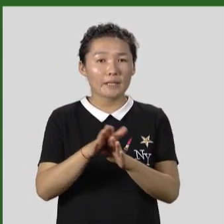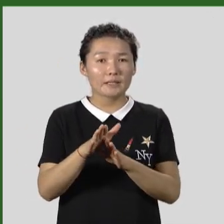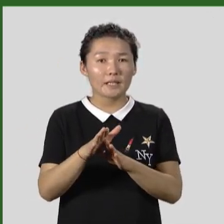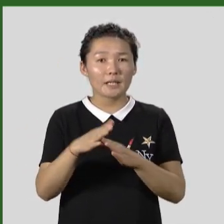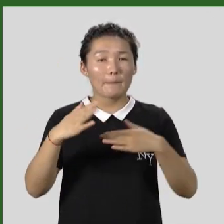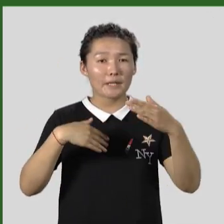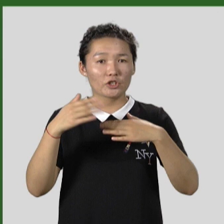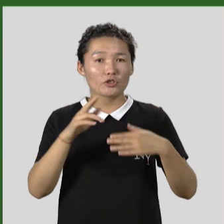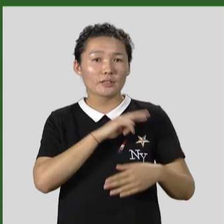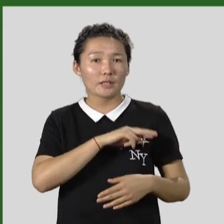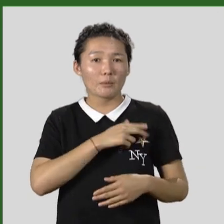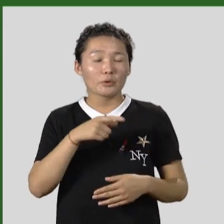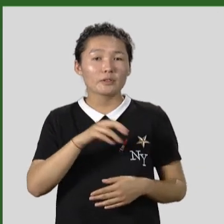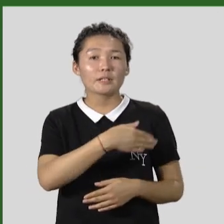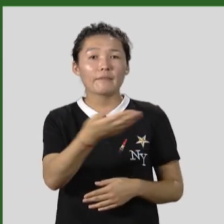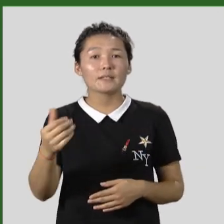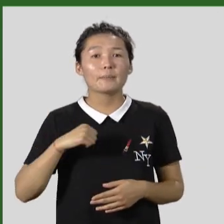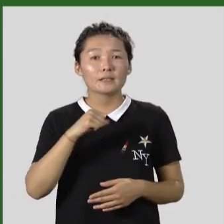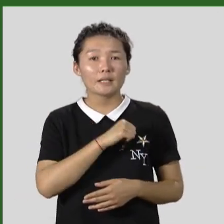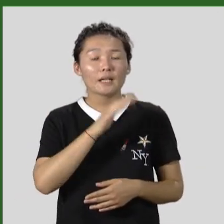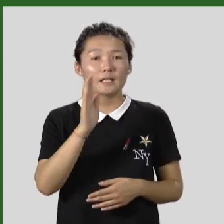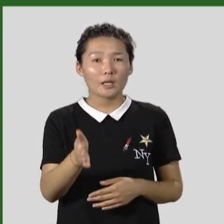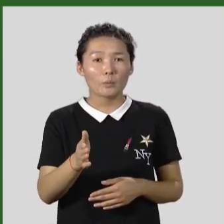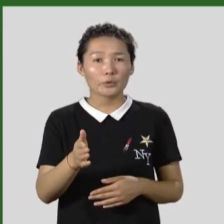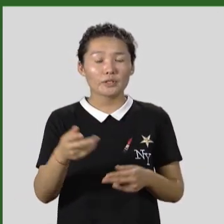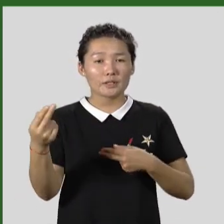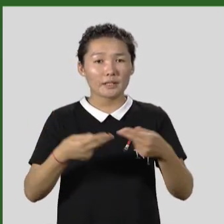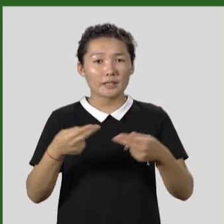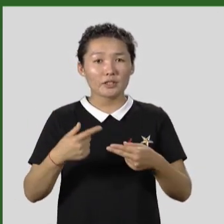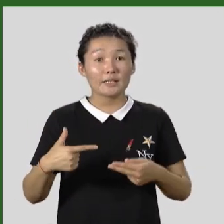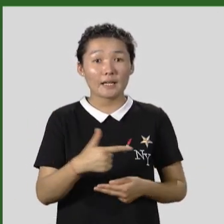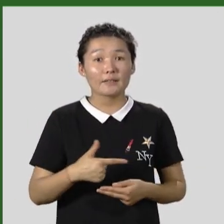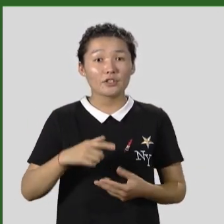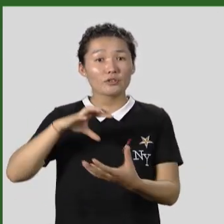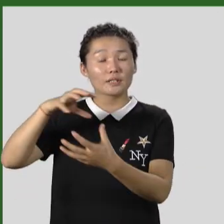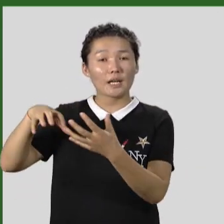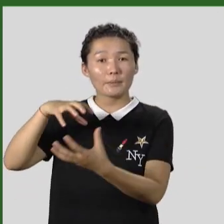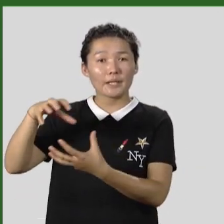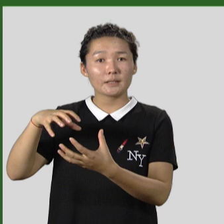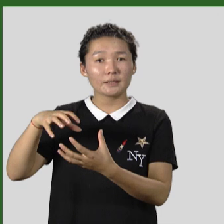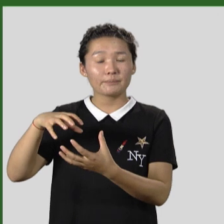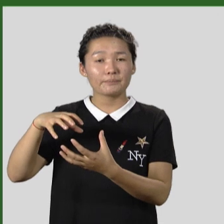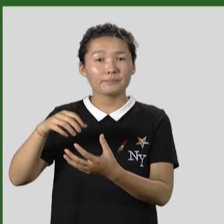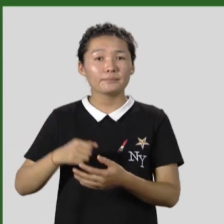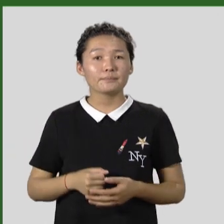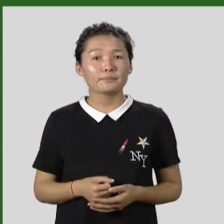вы самостоятельно будете наносить географические объекты, следуя определенным